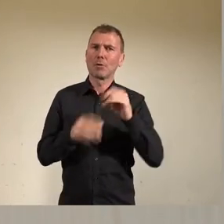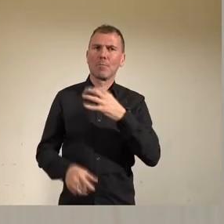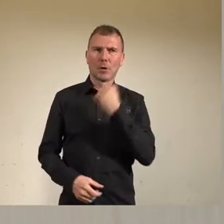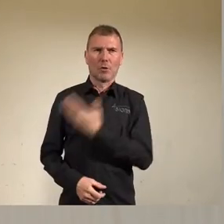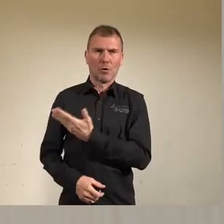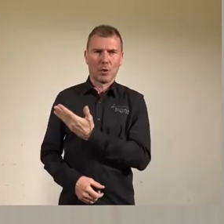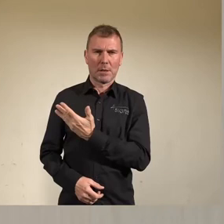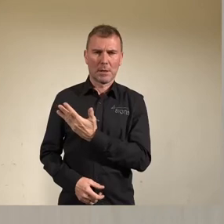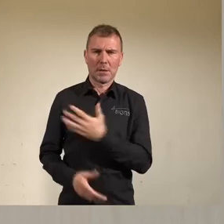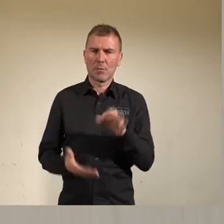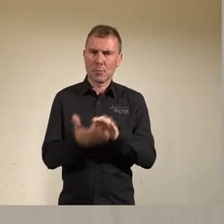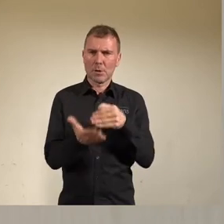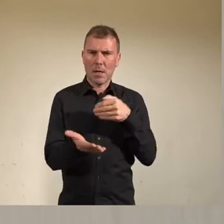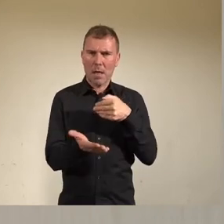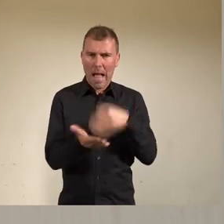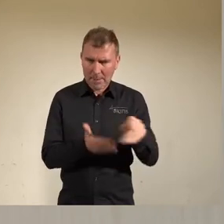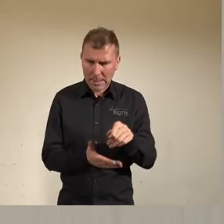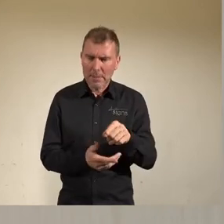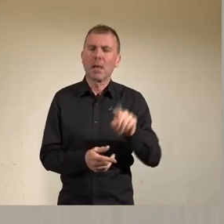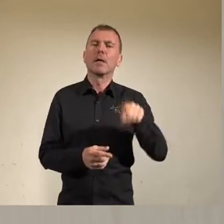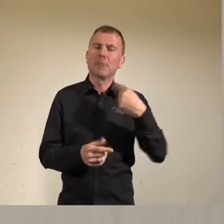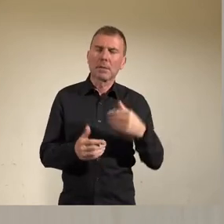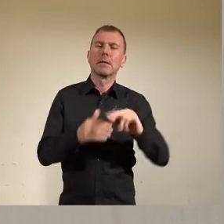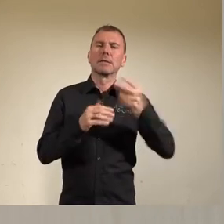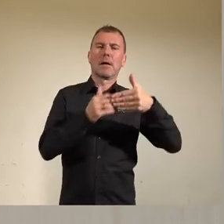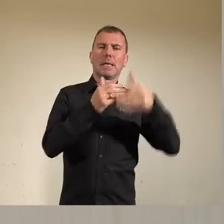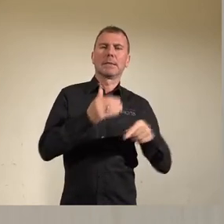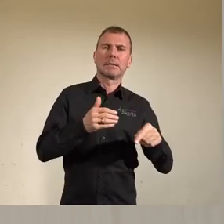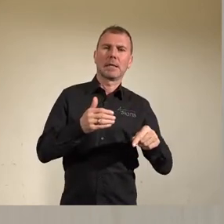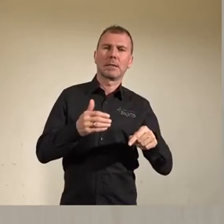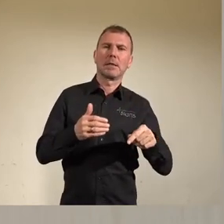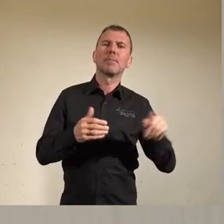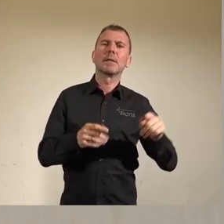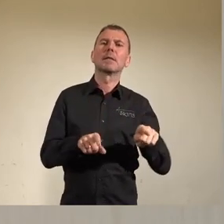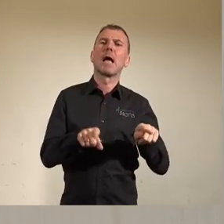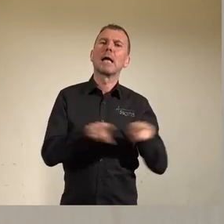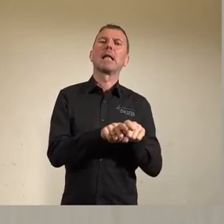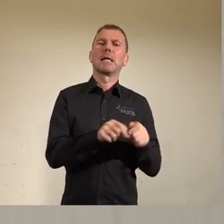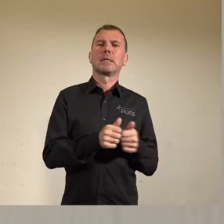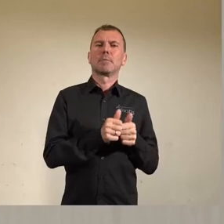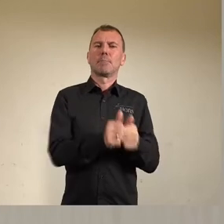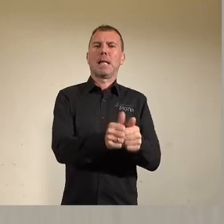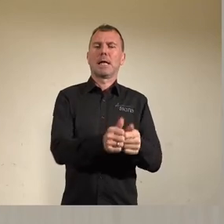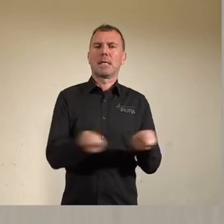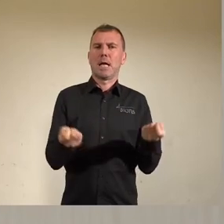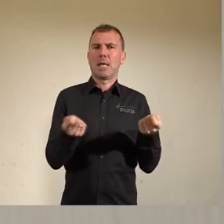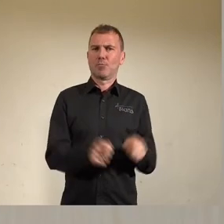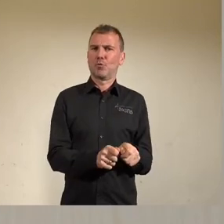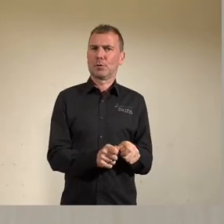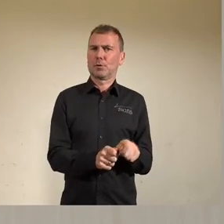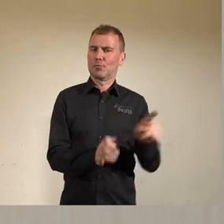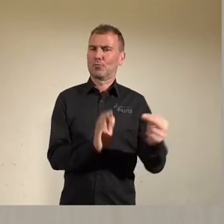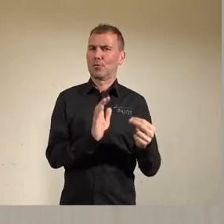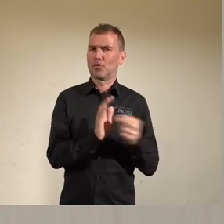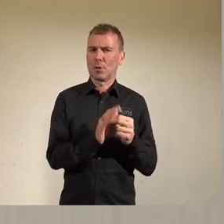das abgelehnt wird, kommt hilfsweise auf Seite 2 ein Begleitbeschluss, der da einfach nur sagt, bitte